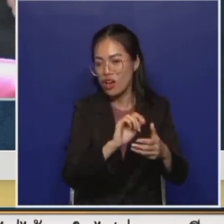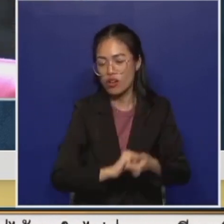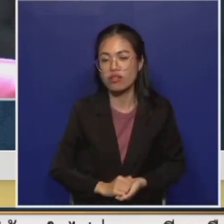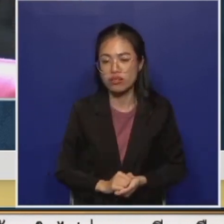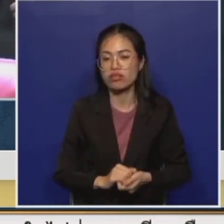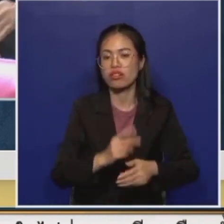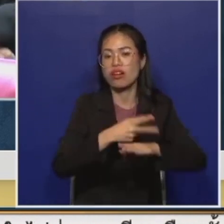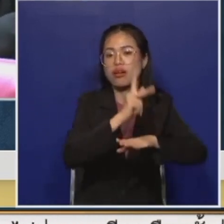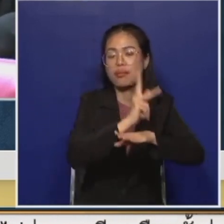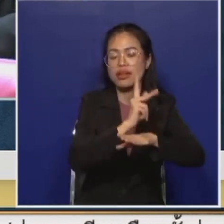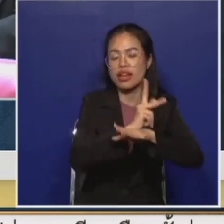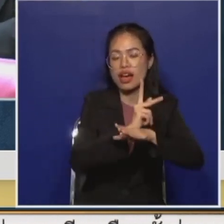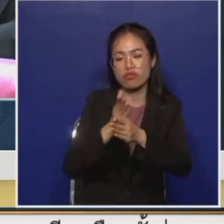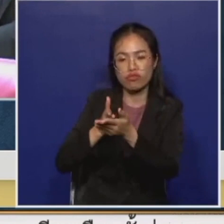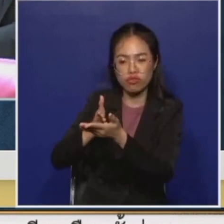ท่านประทานวิฝ่ายค้าน